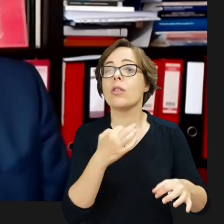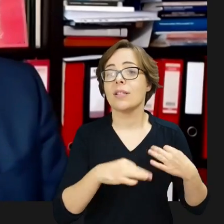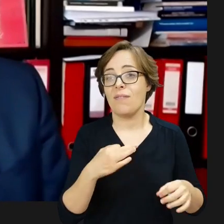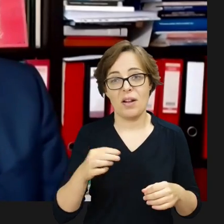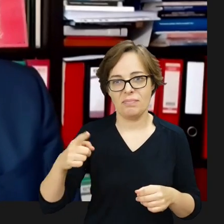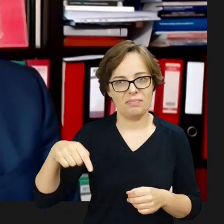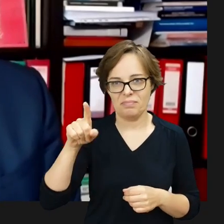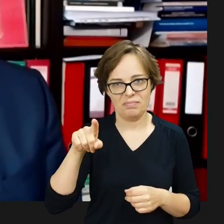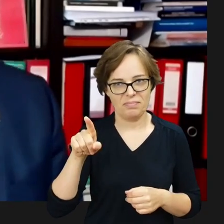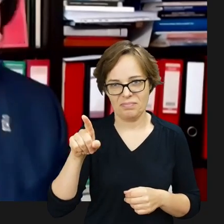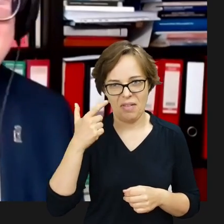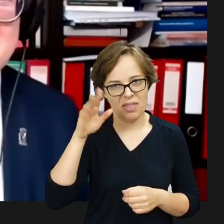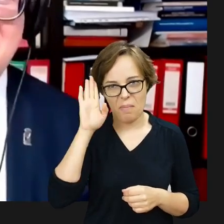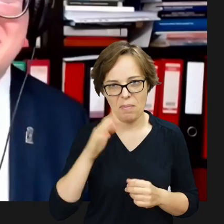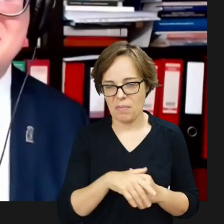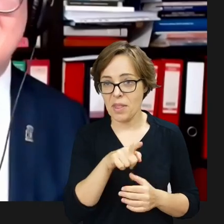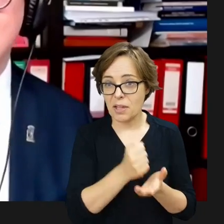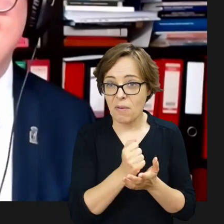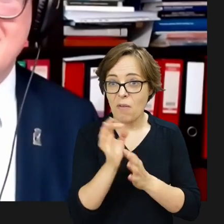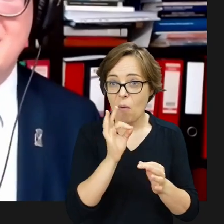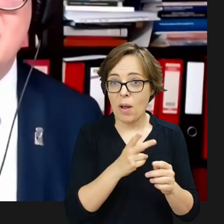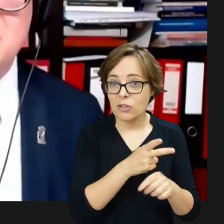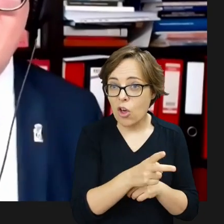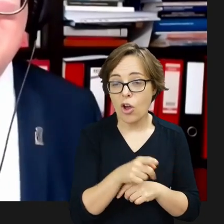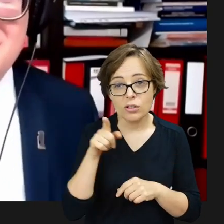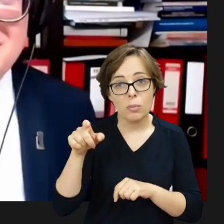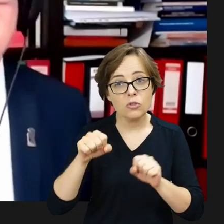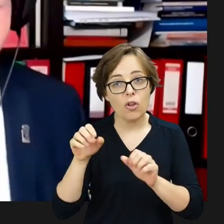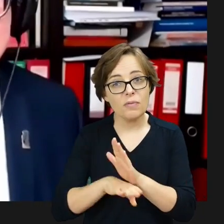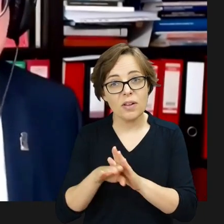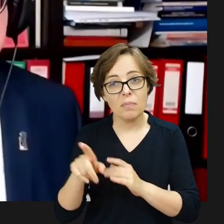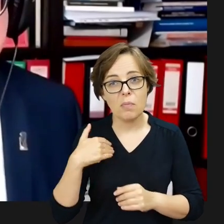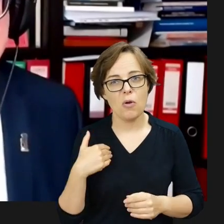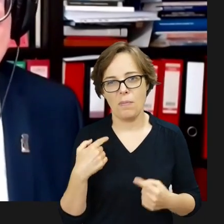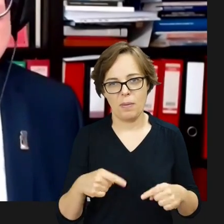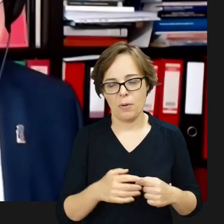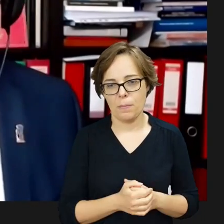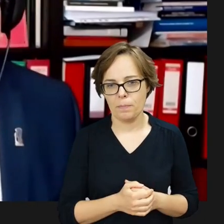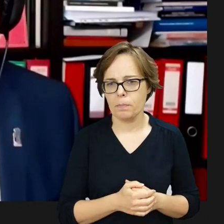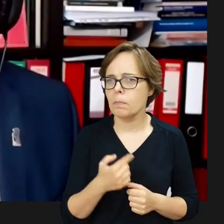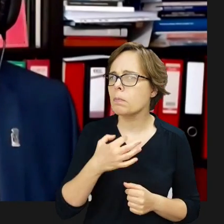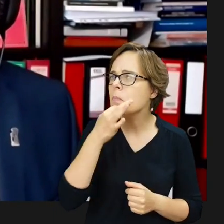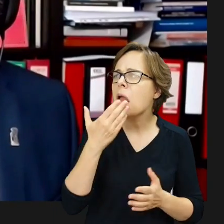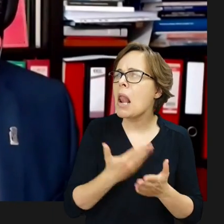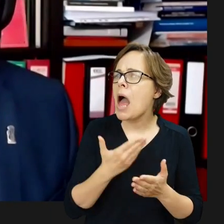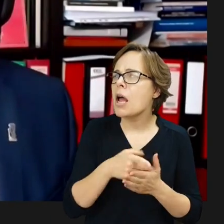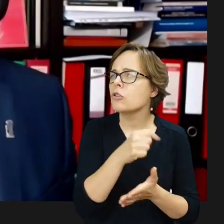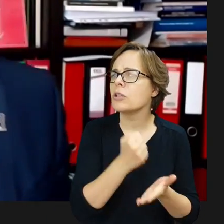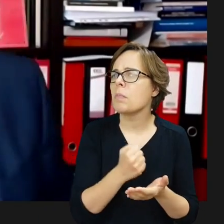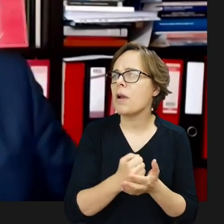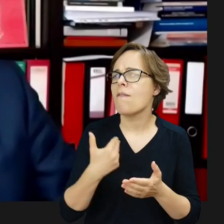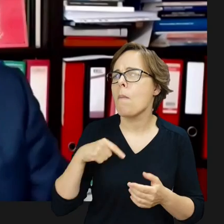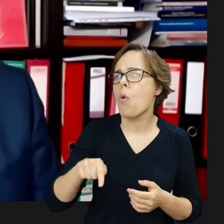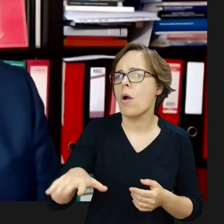pamiętają, żeby takie sprawy były. Potem usłyszałem, że dlaczego to kiedyś było w rejonie, tak? Jeżeli to są jakieś dobra osobiste, czy to